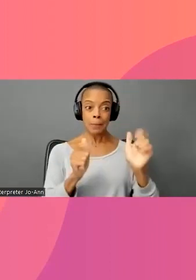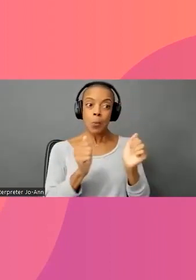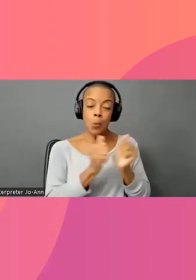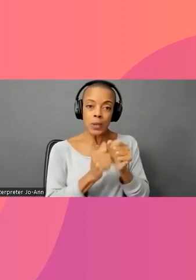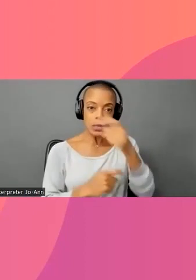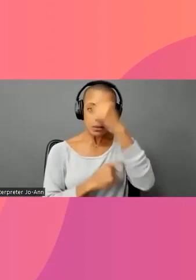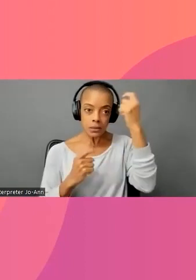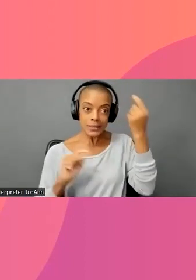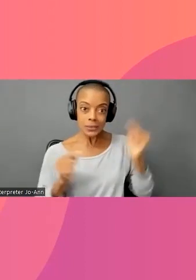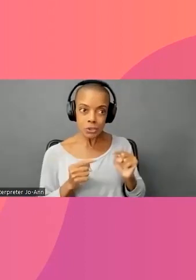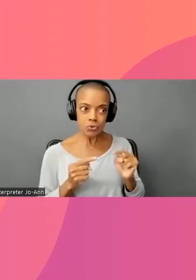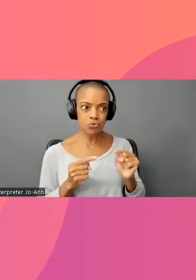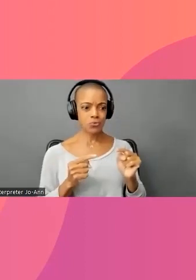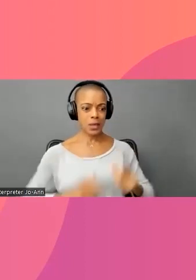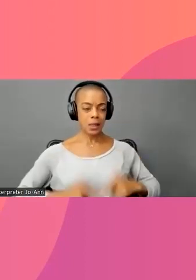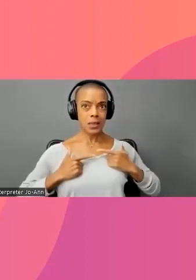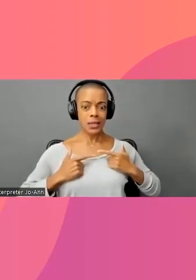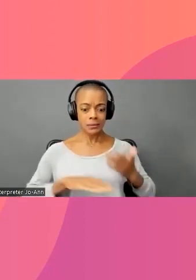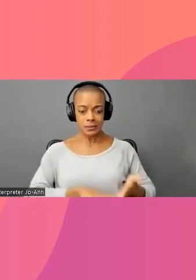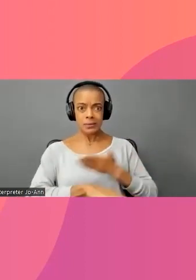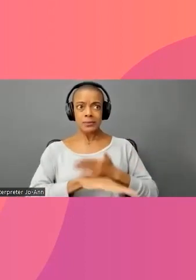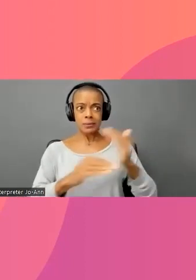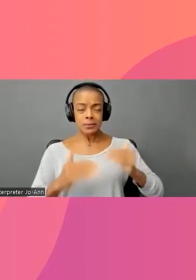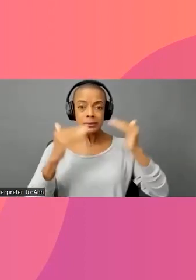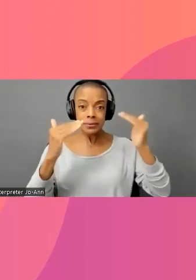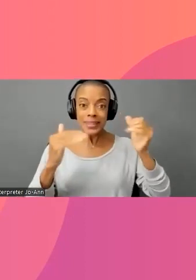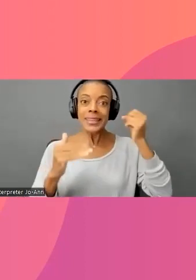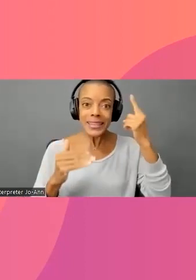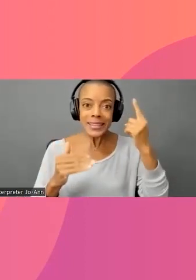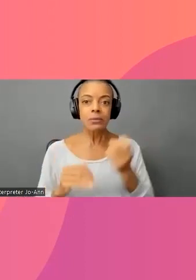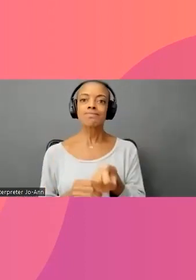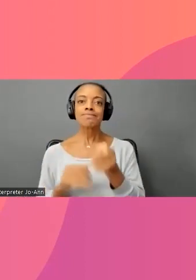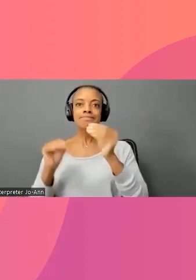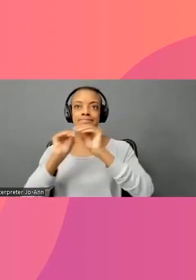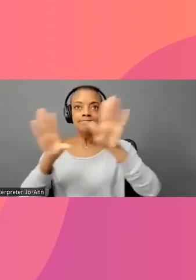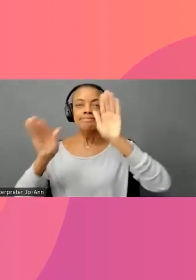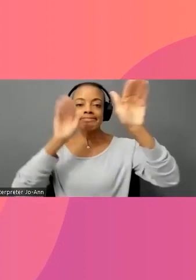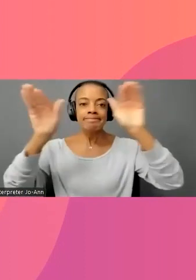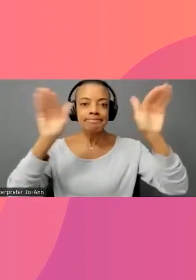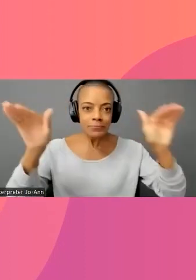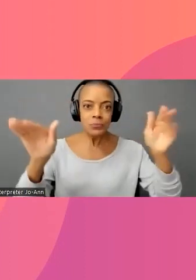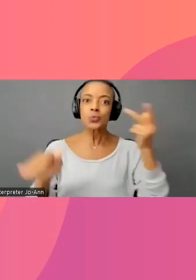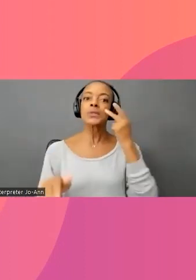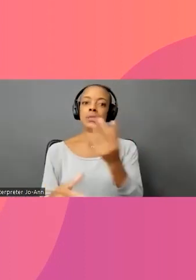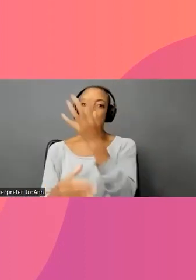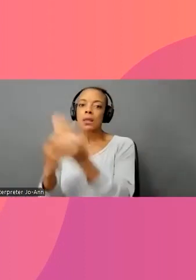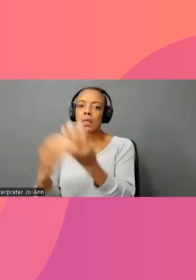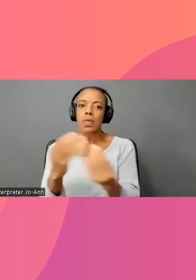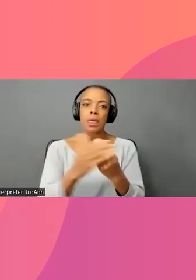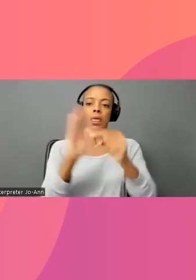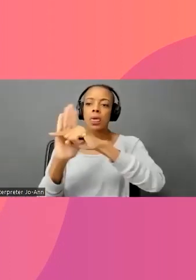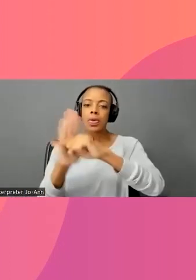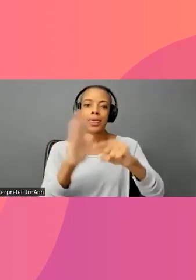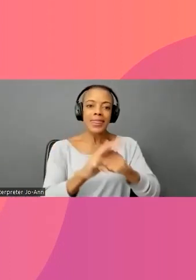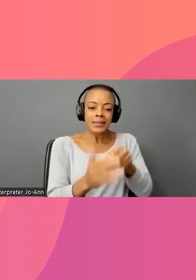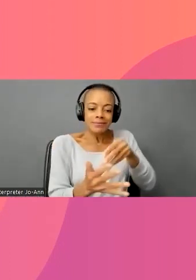la seule manière pour les personnes noires qui ont des lésions cérébrales et de pouvoir avoir une